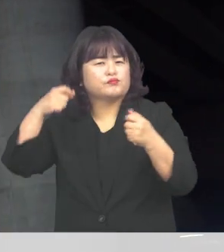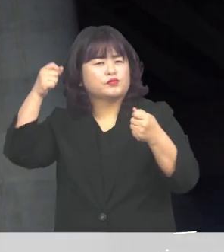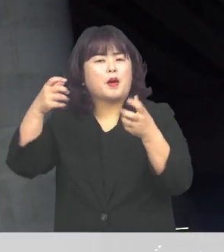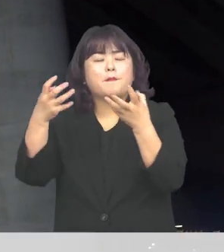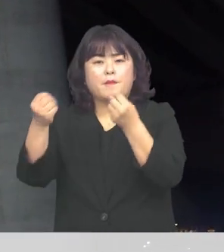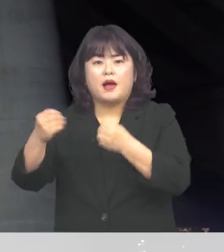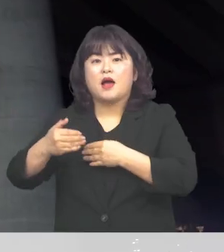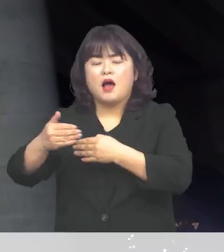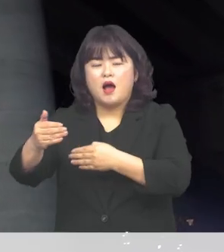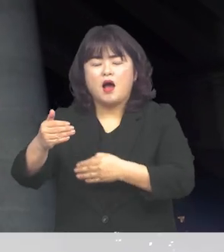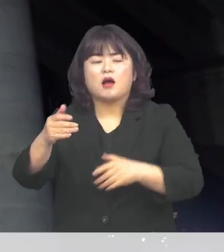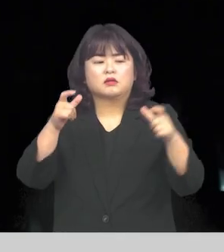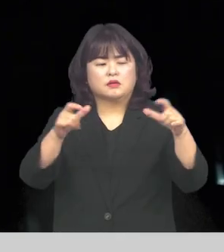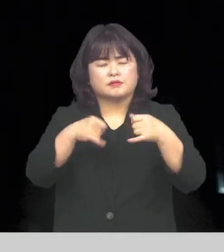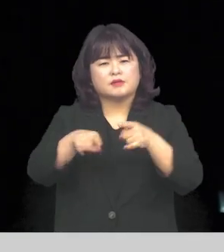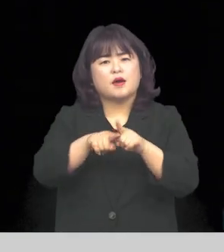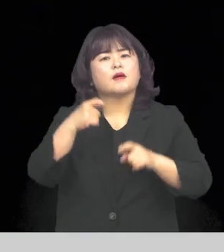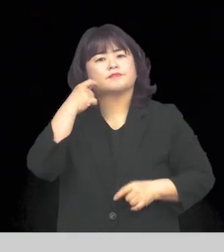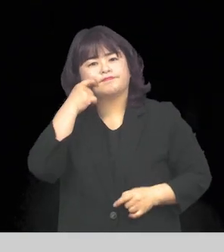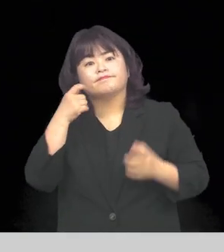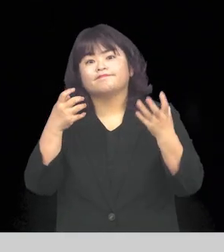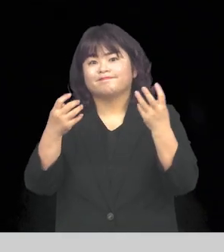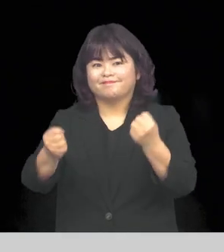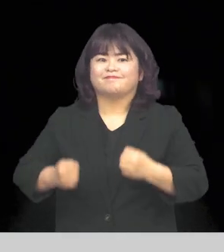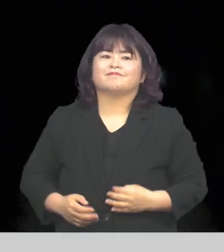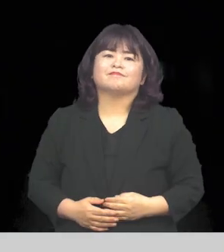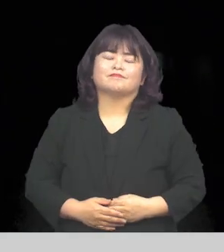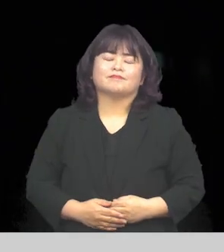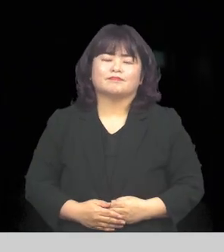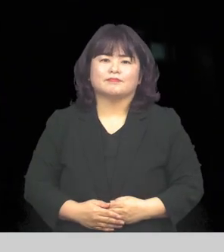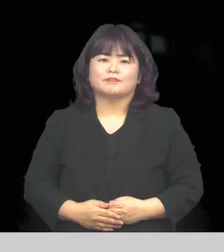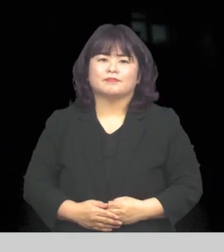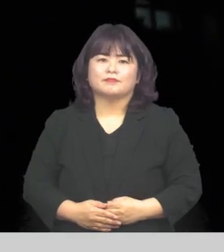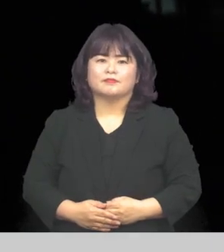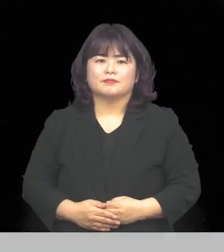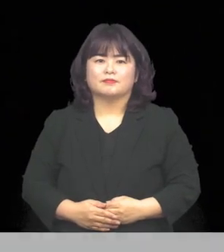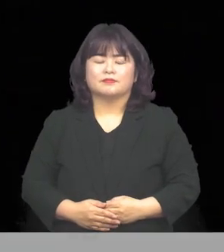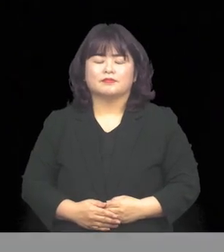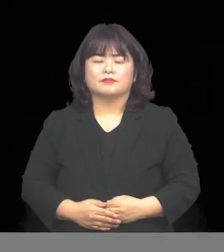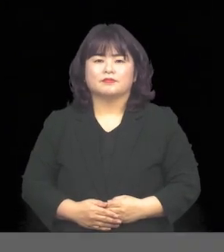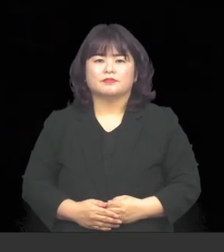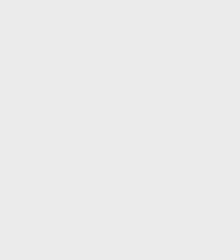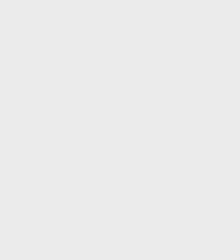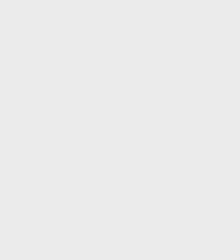등 다채로운 무대가 펼쳐져 시민들의 큰 호응을 얻었습니다.